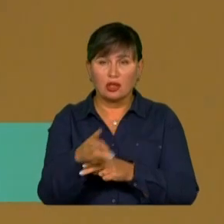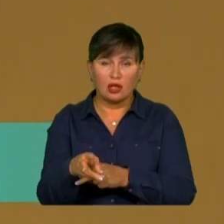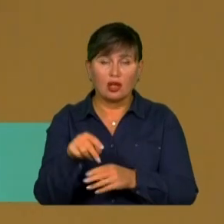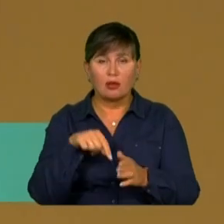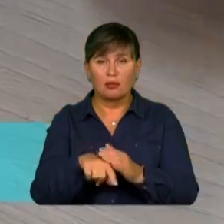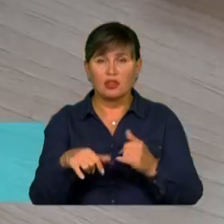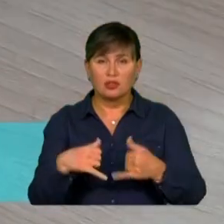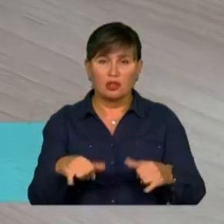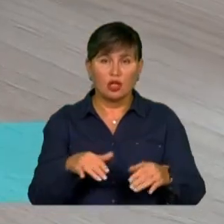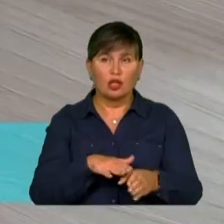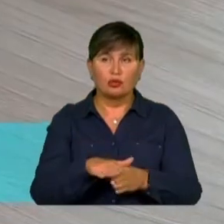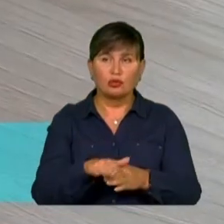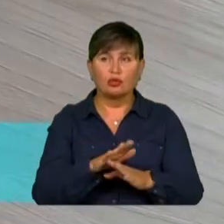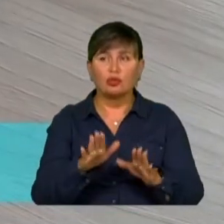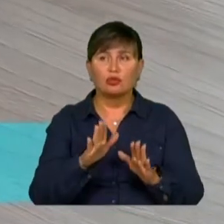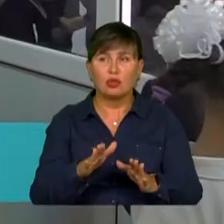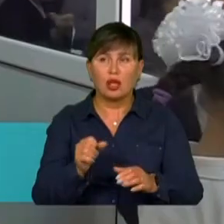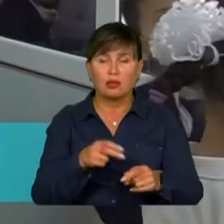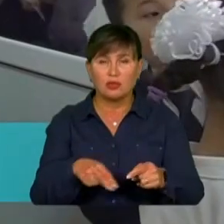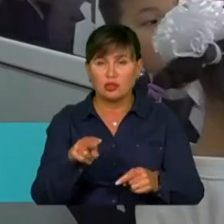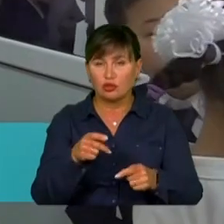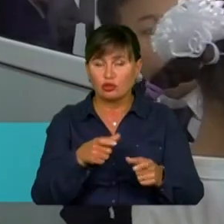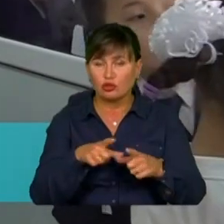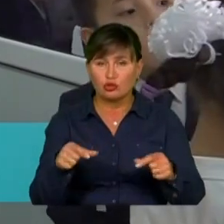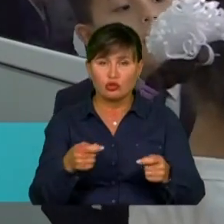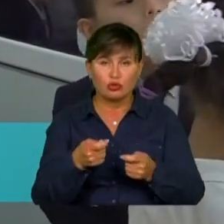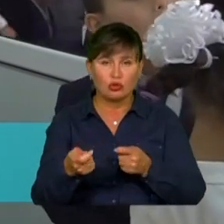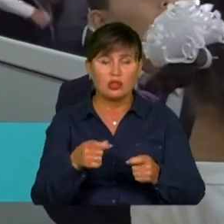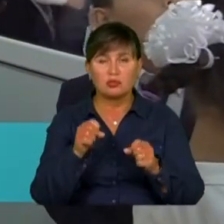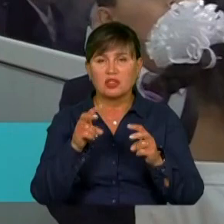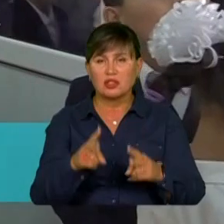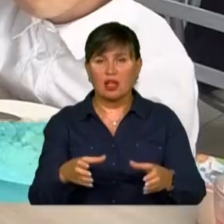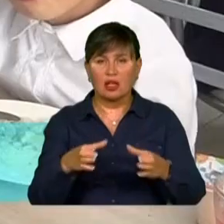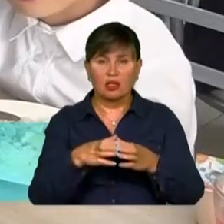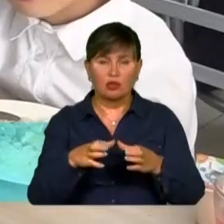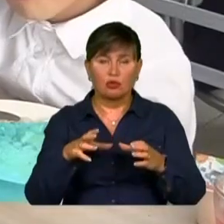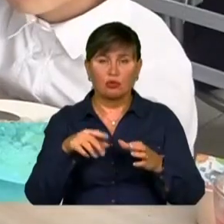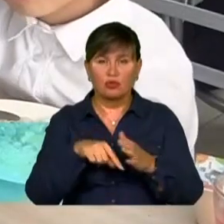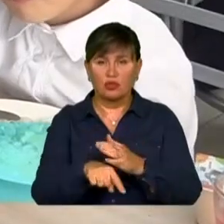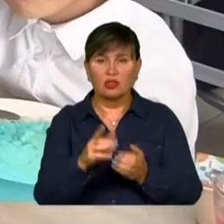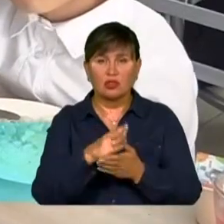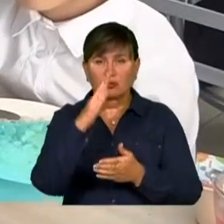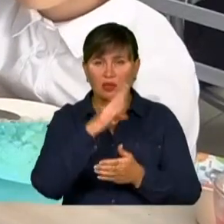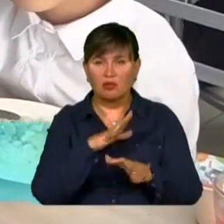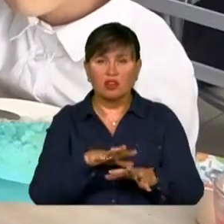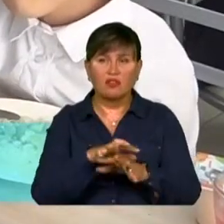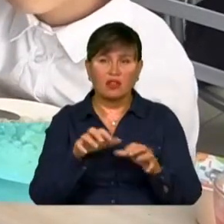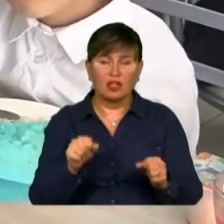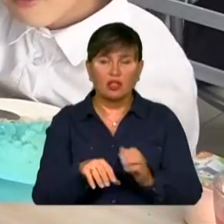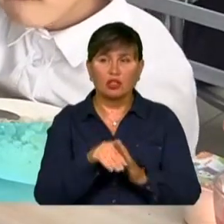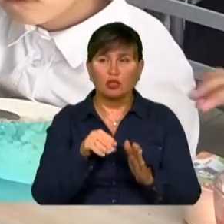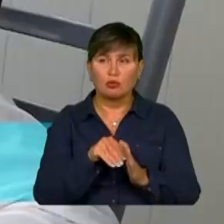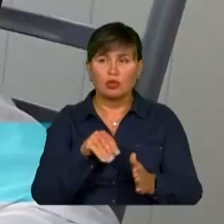за столовыми осуществляют не только администрации школ, но и специальные экспертные группы. В них состоят родители, местные власти,